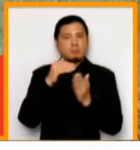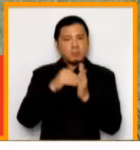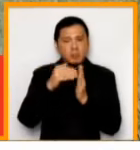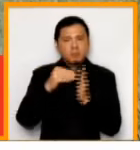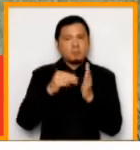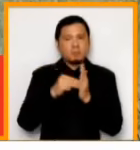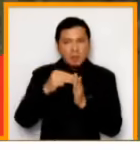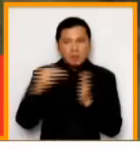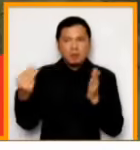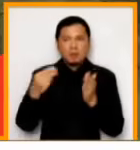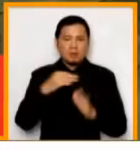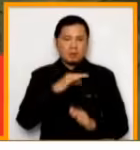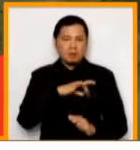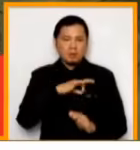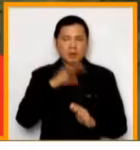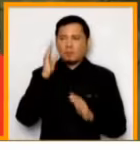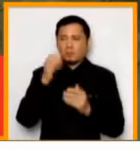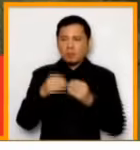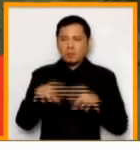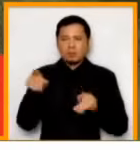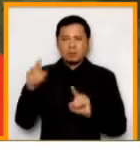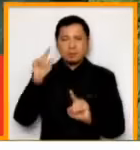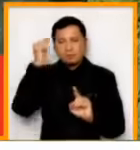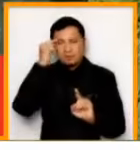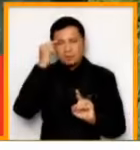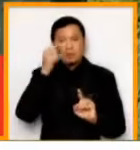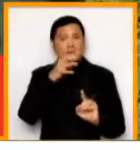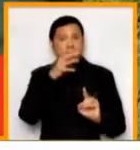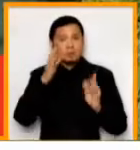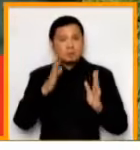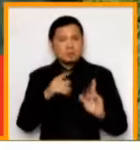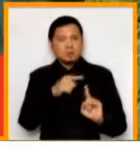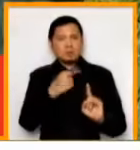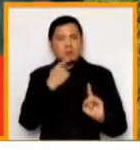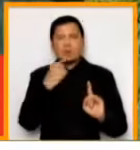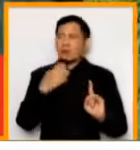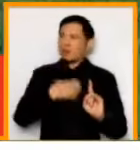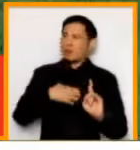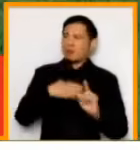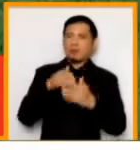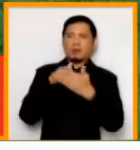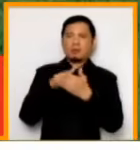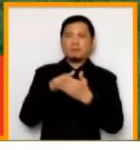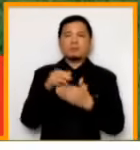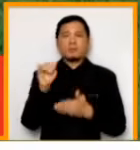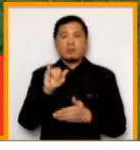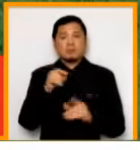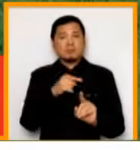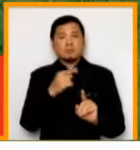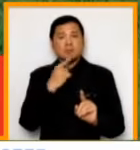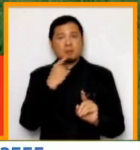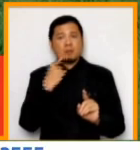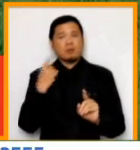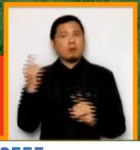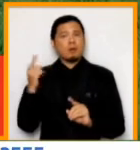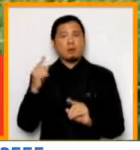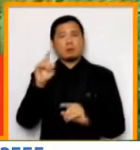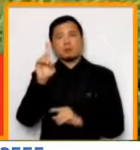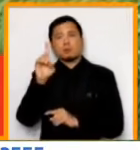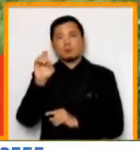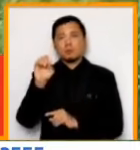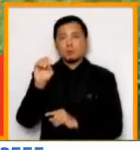din ng Federation of Free Farmers ang EO 135. Pinagmamalaki pa man din daw ng Department of Agriculture na maganda ang